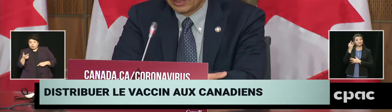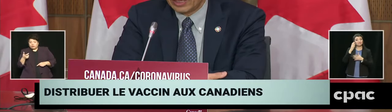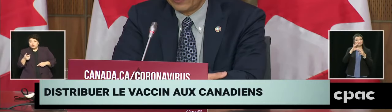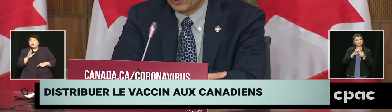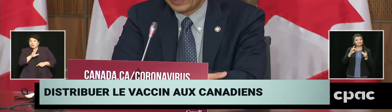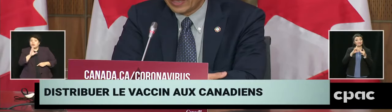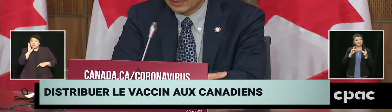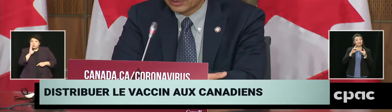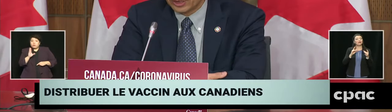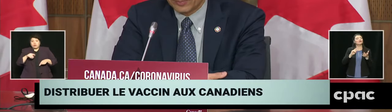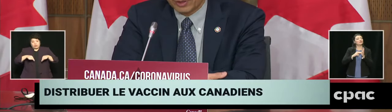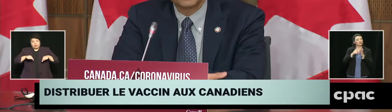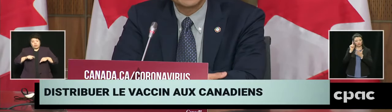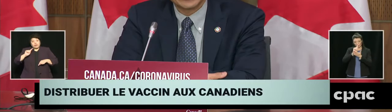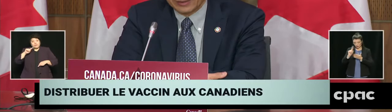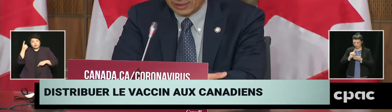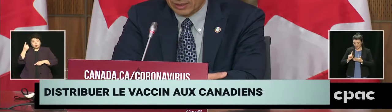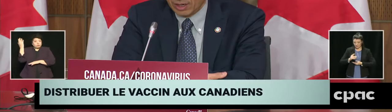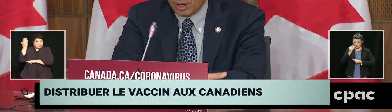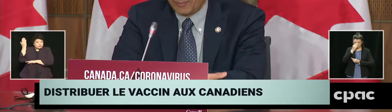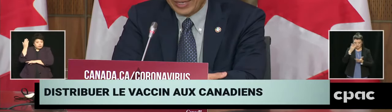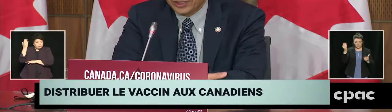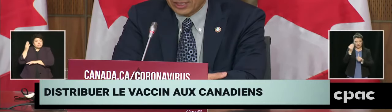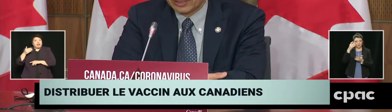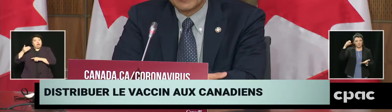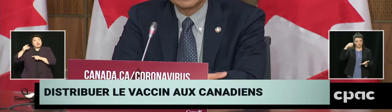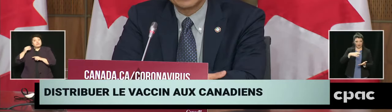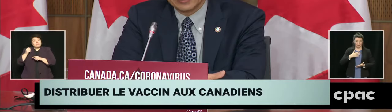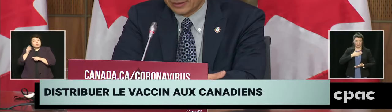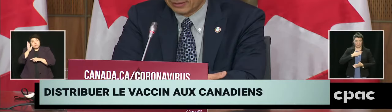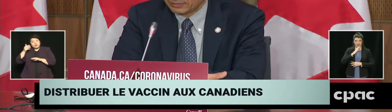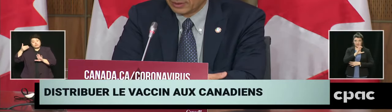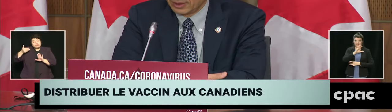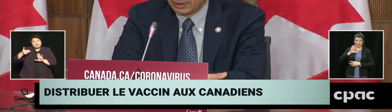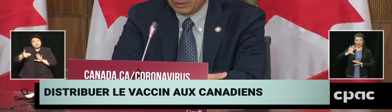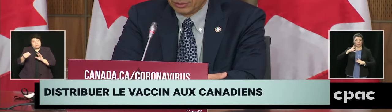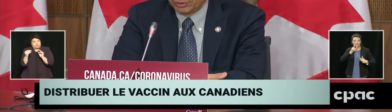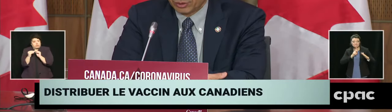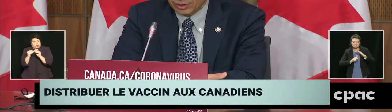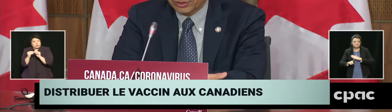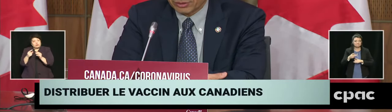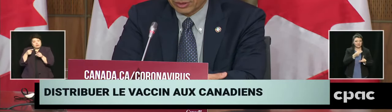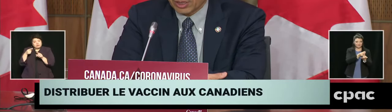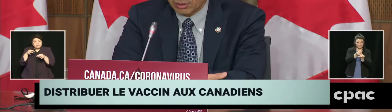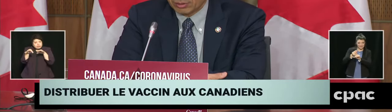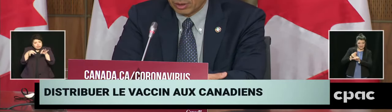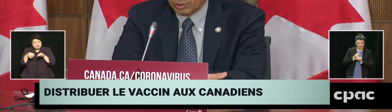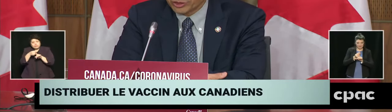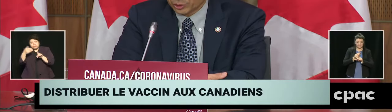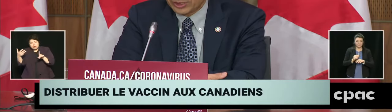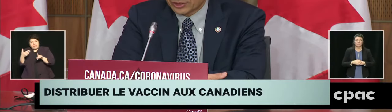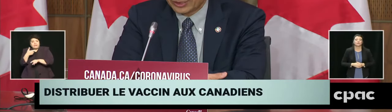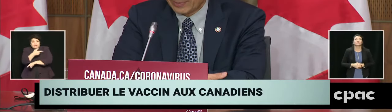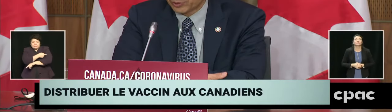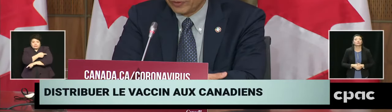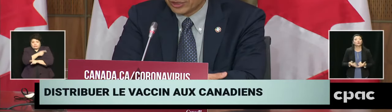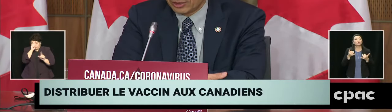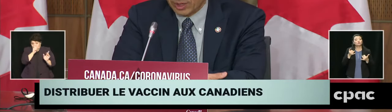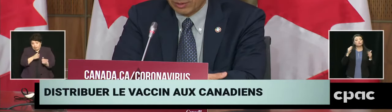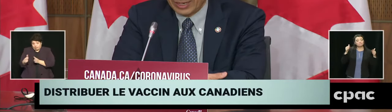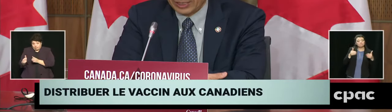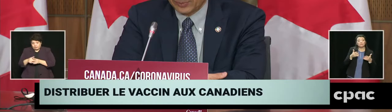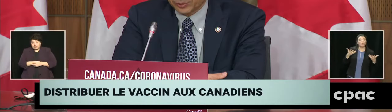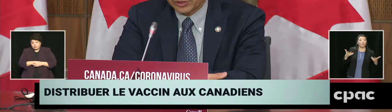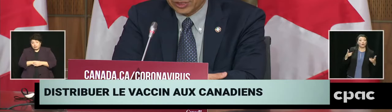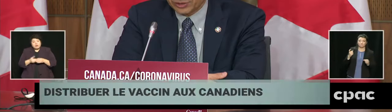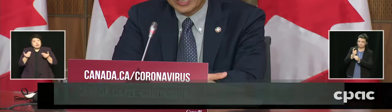d'information hebdomadaires sur le plan du Canada en matière de vaccination. Nous nous concentrons aujourd'hui sur